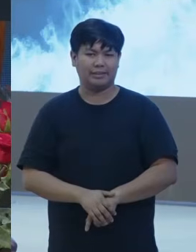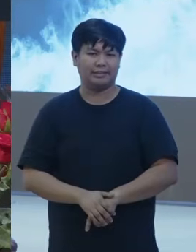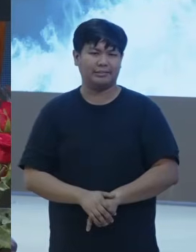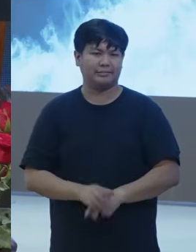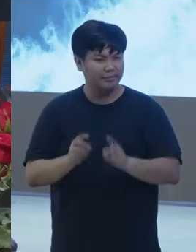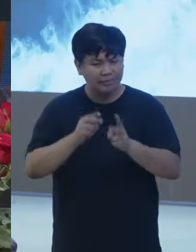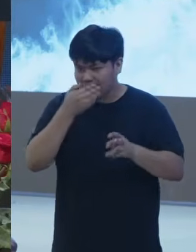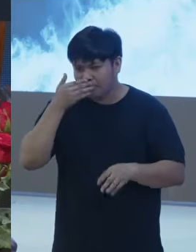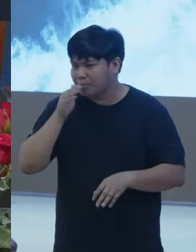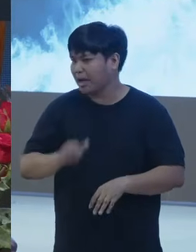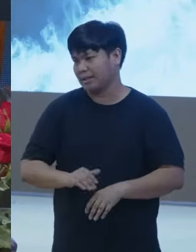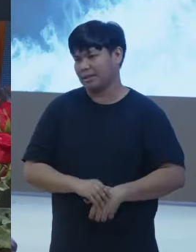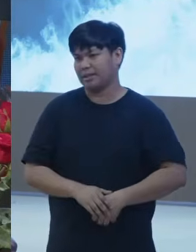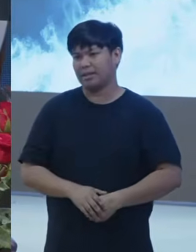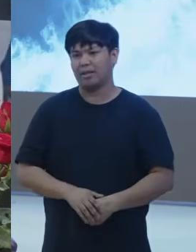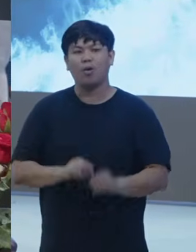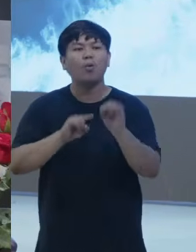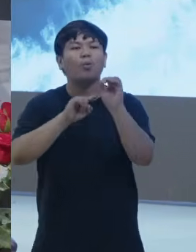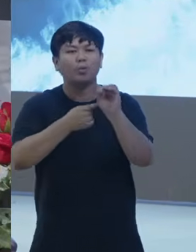Mataray. No?